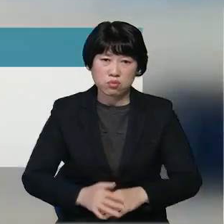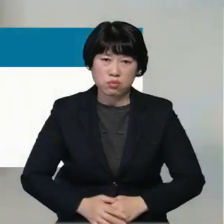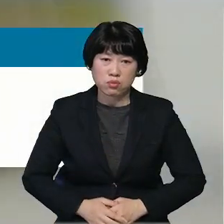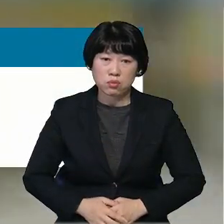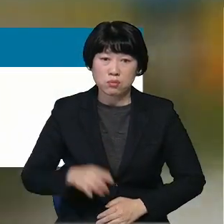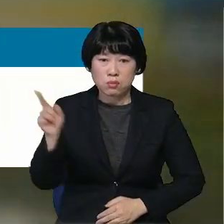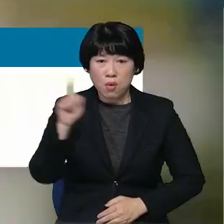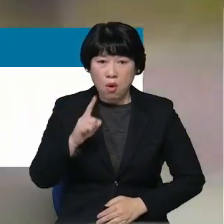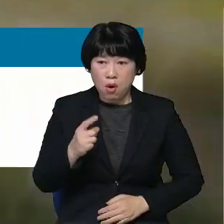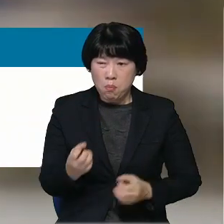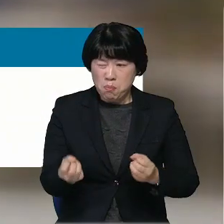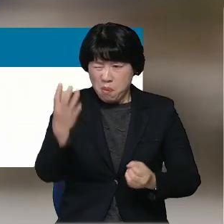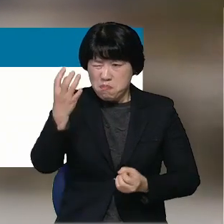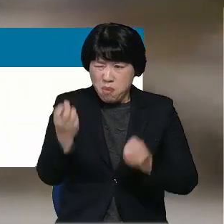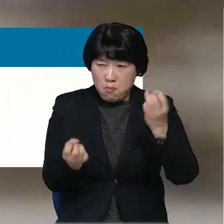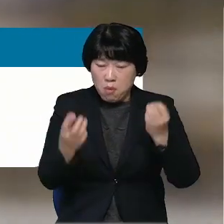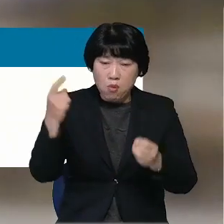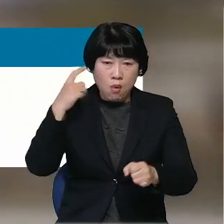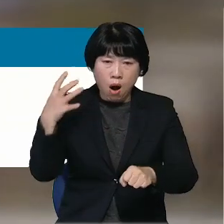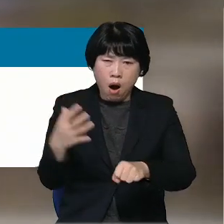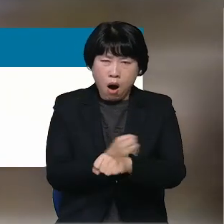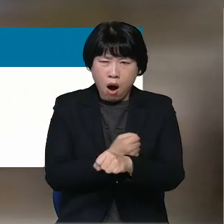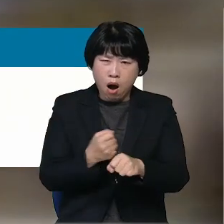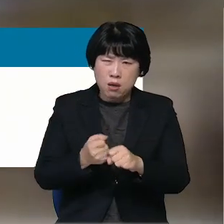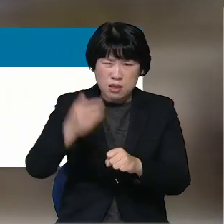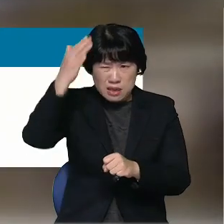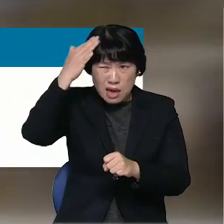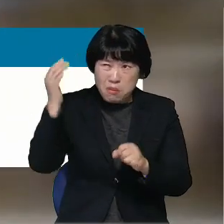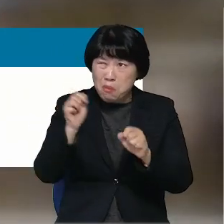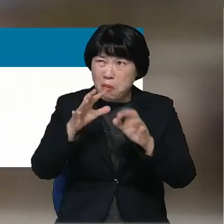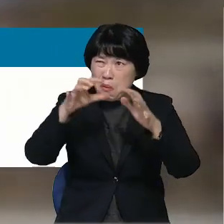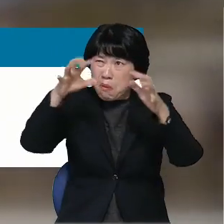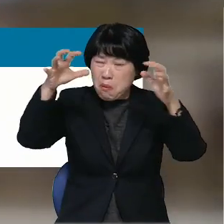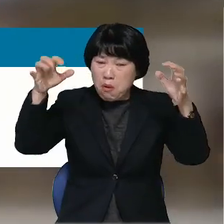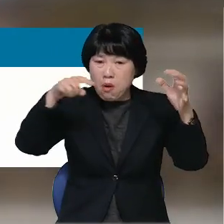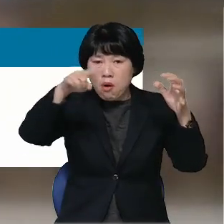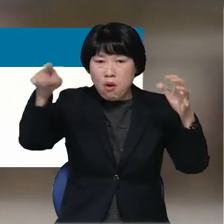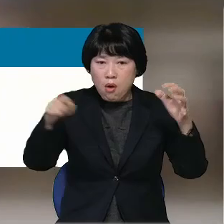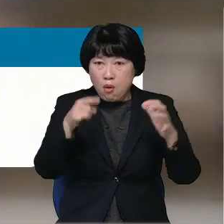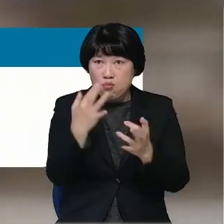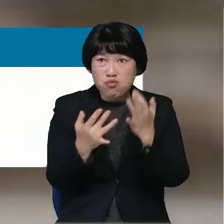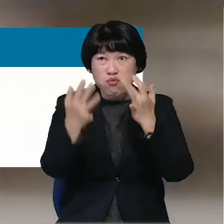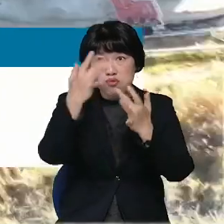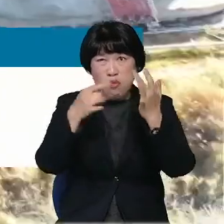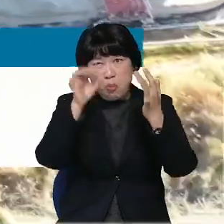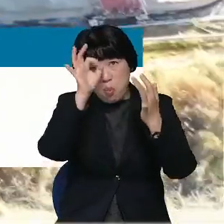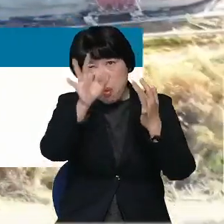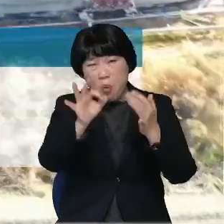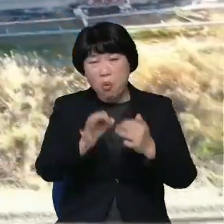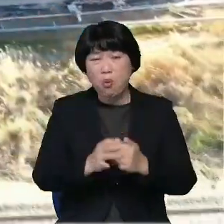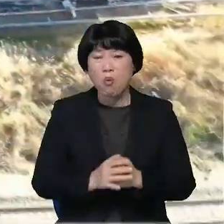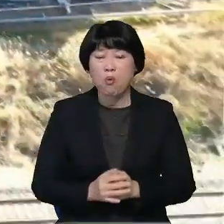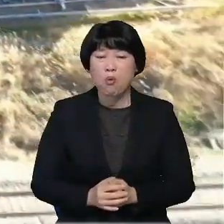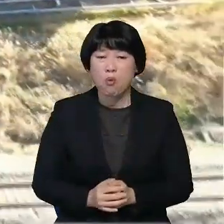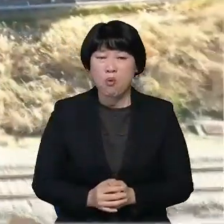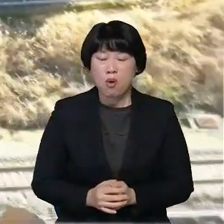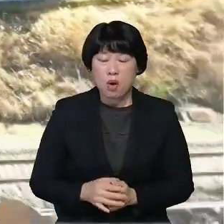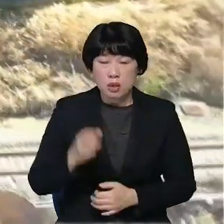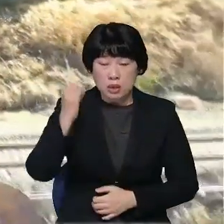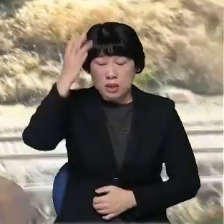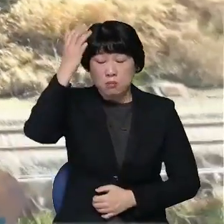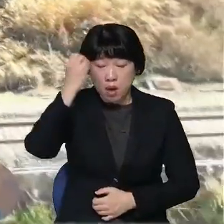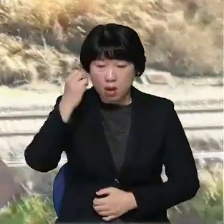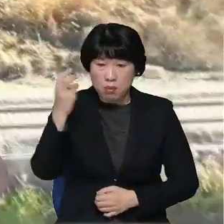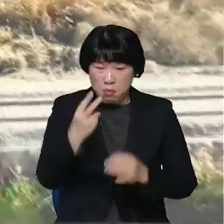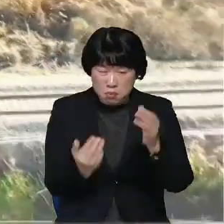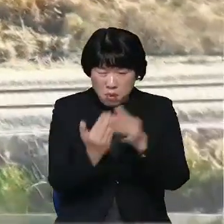무슨 뭔지는 모르겠지. 뭐 연기도 엄청나고 뭐 그저 불꽃까지 보이고 그랬는데 며느리. 잊을만하면